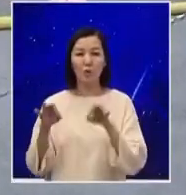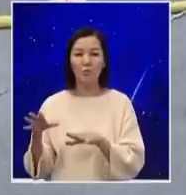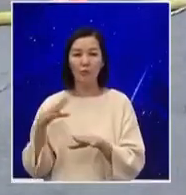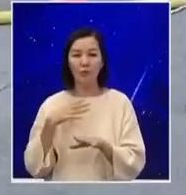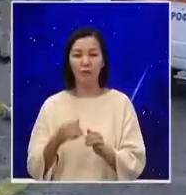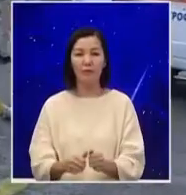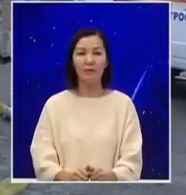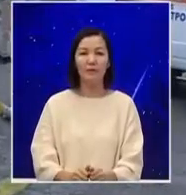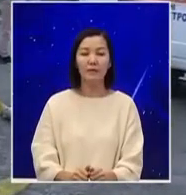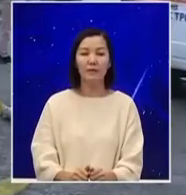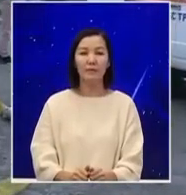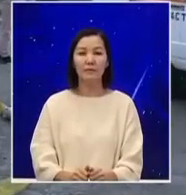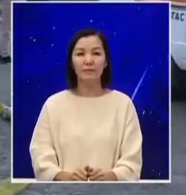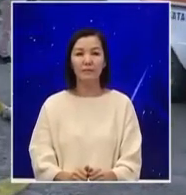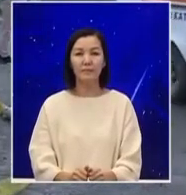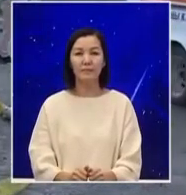эвакуацияланды.